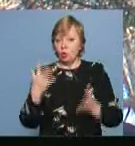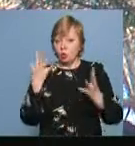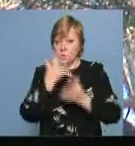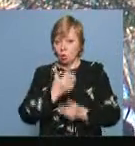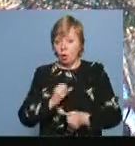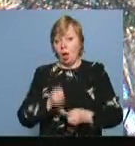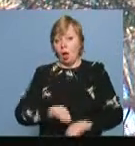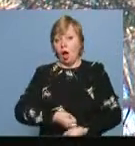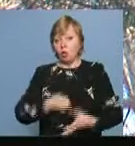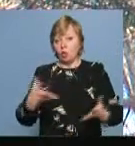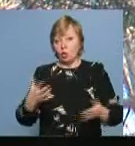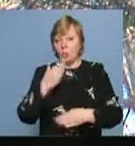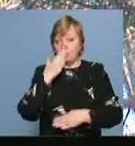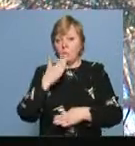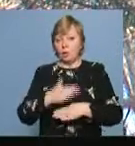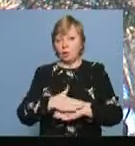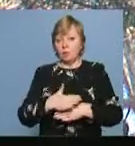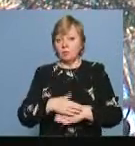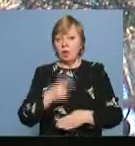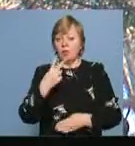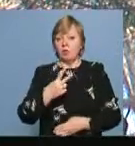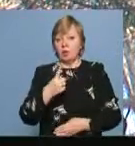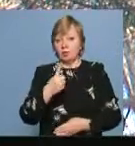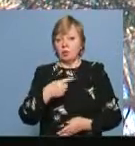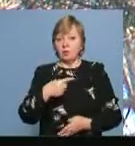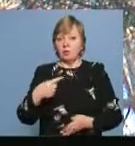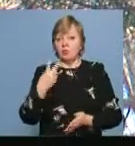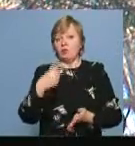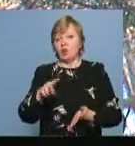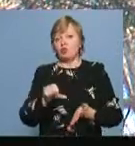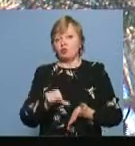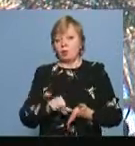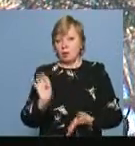в пределах так минус 21-26 градусов.